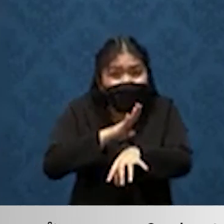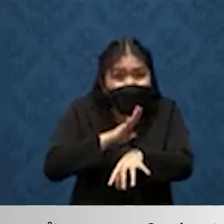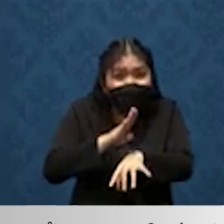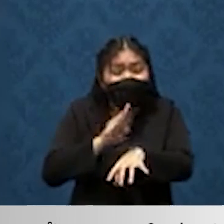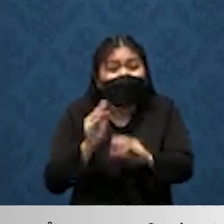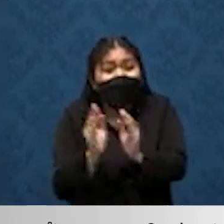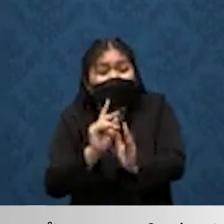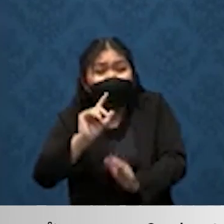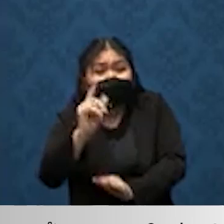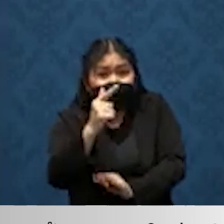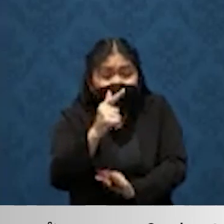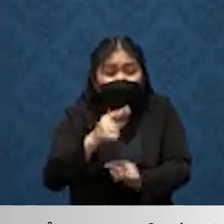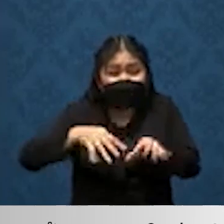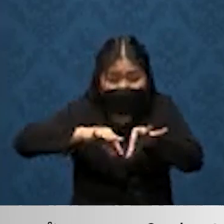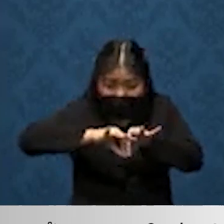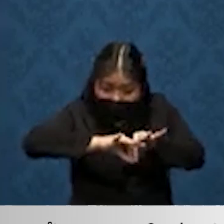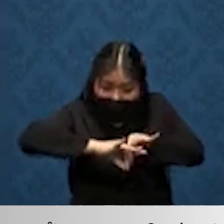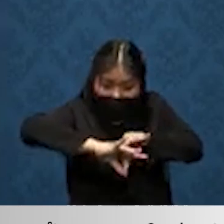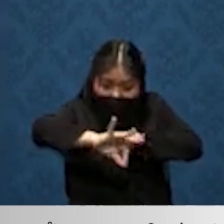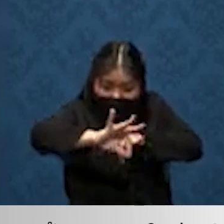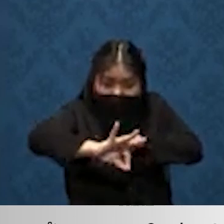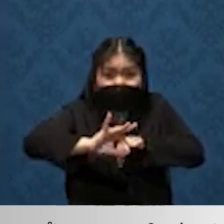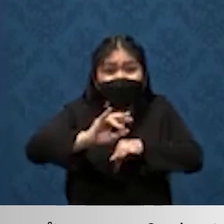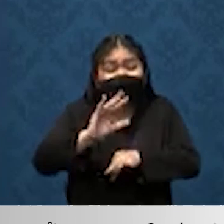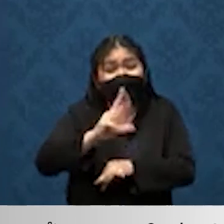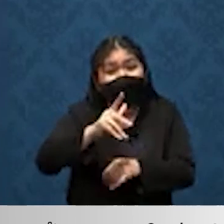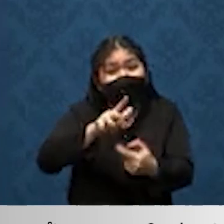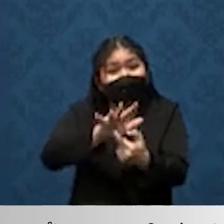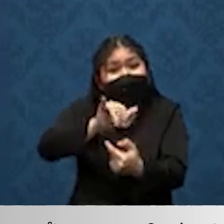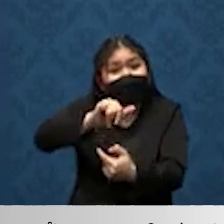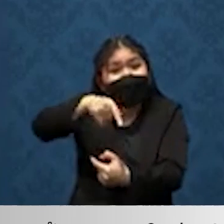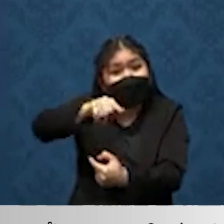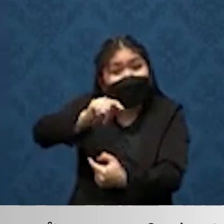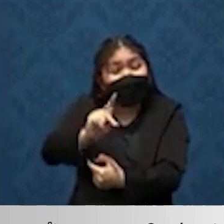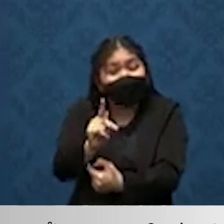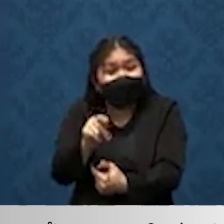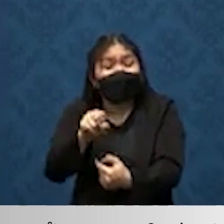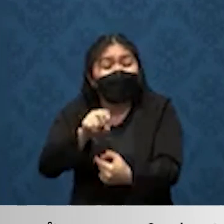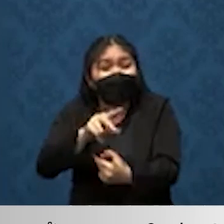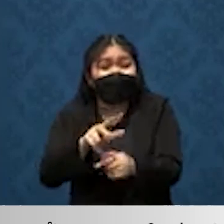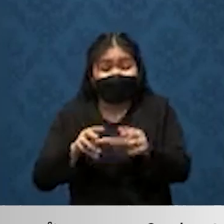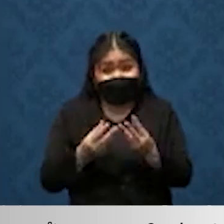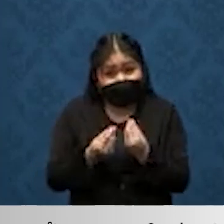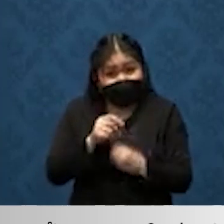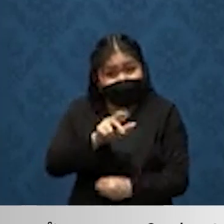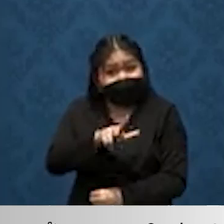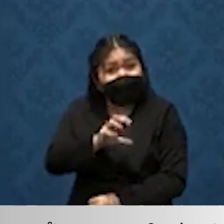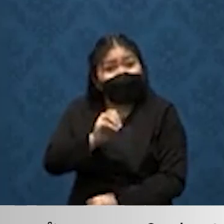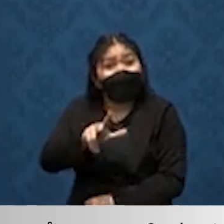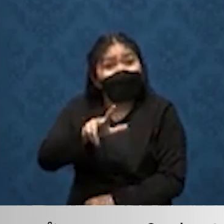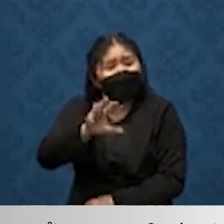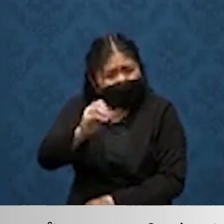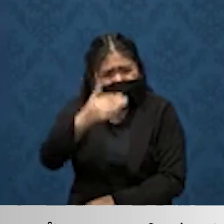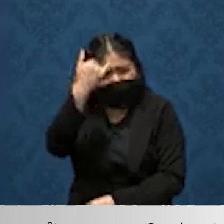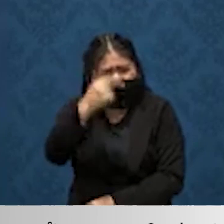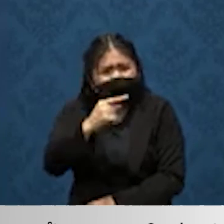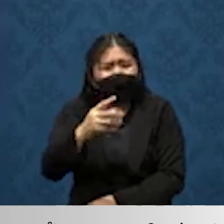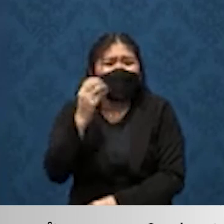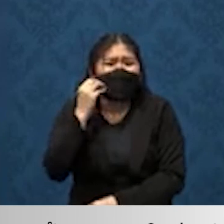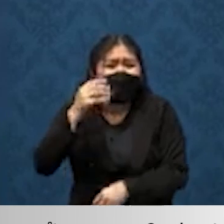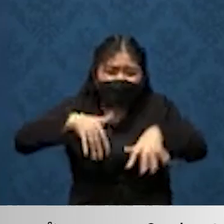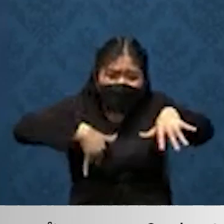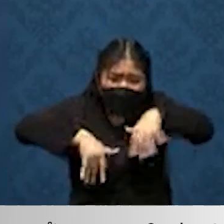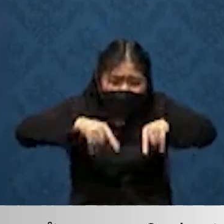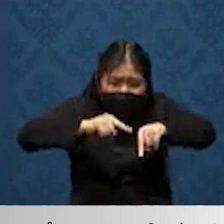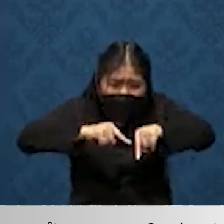มต่อถนนชัยยพึกหรือทางหลวงชนบท ดอบอ 3030เนื่องจากบริเวณนางก่าว มีบานเรนประชาชน